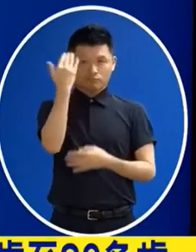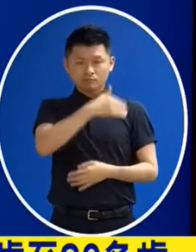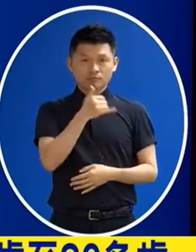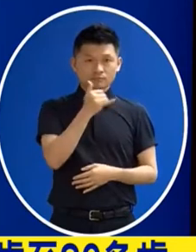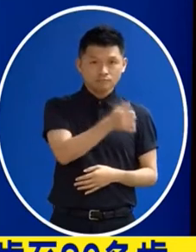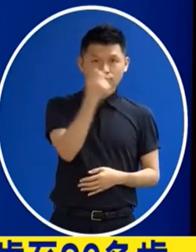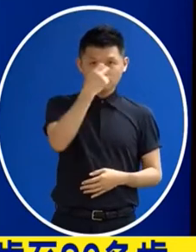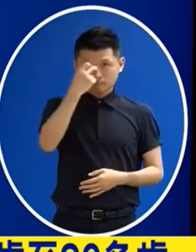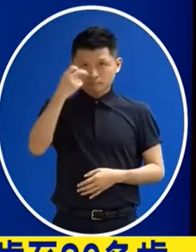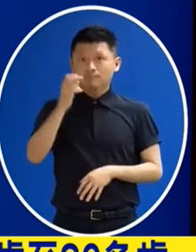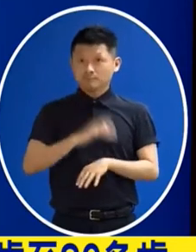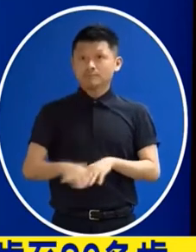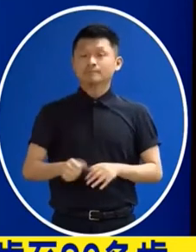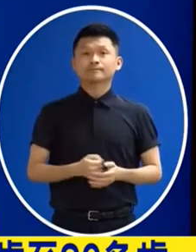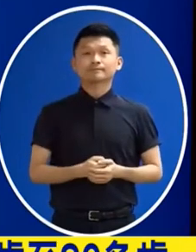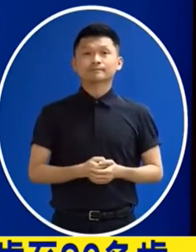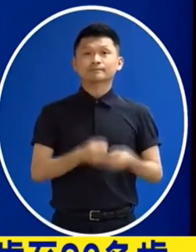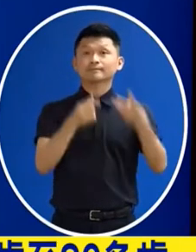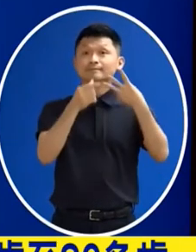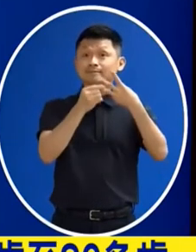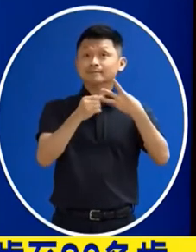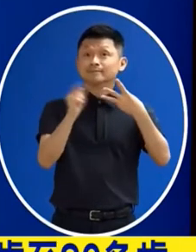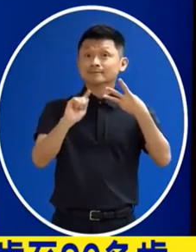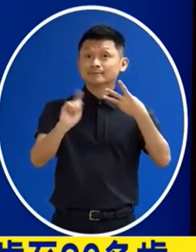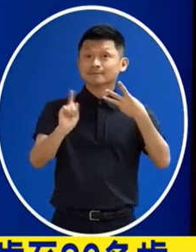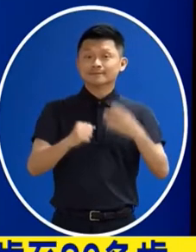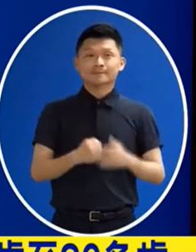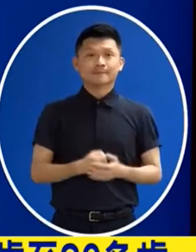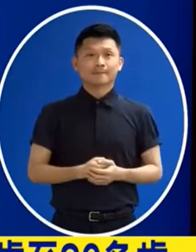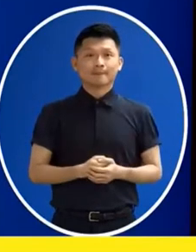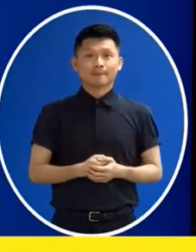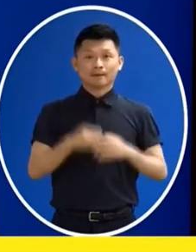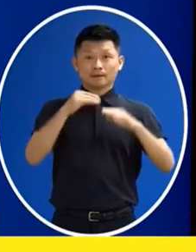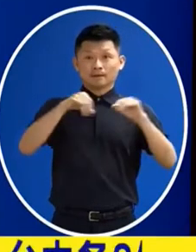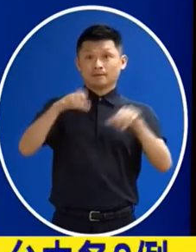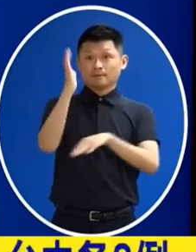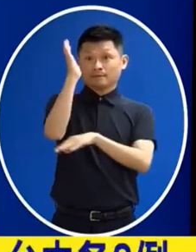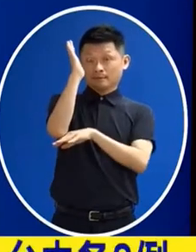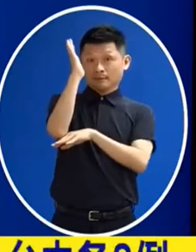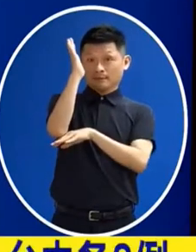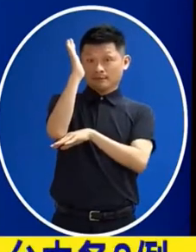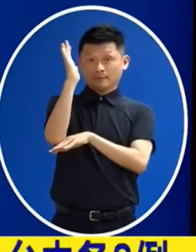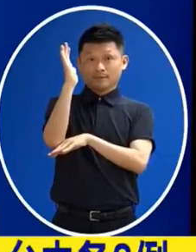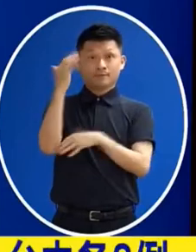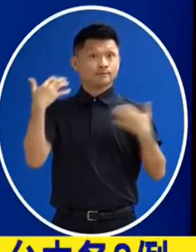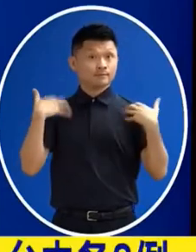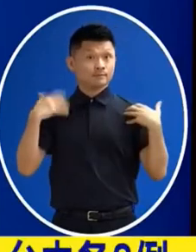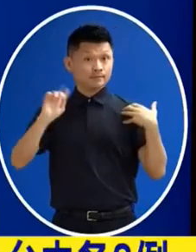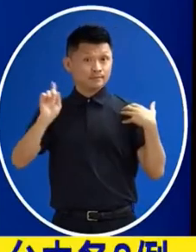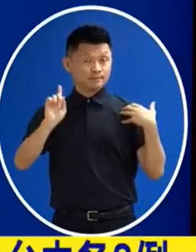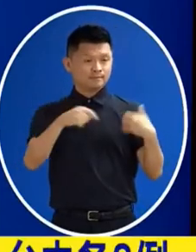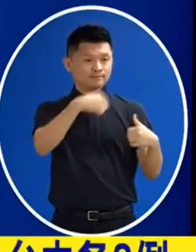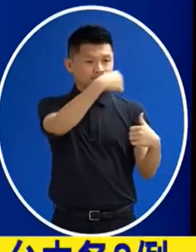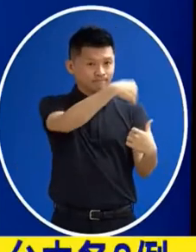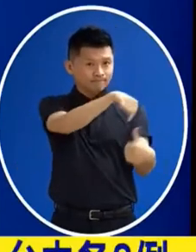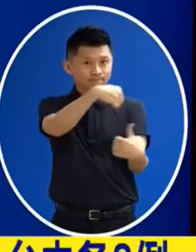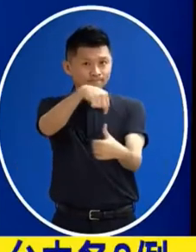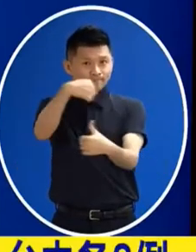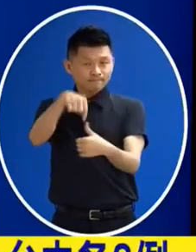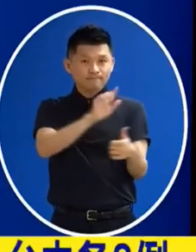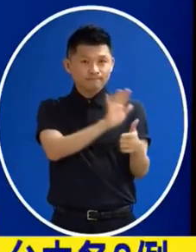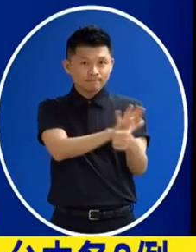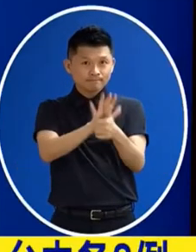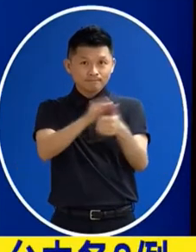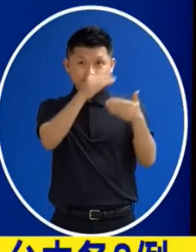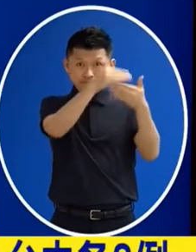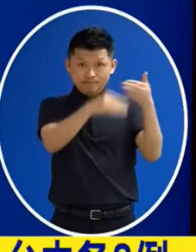的工作。那第三个部分是有关地方政府的部分，他会辅导在这依据这个指